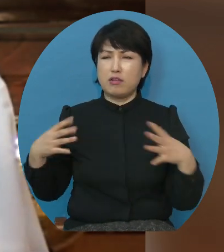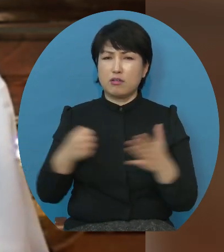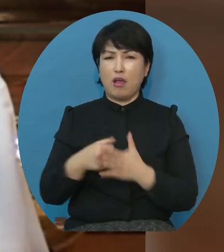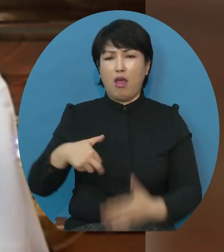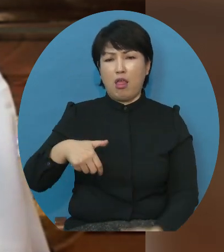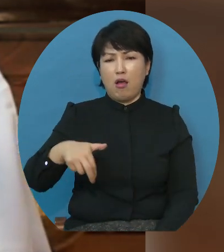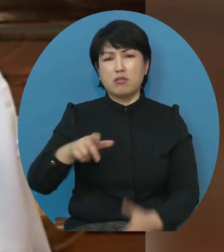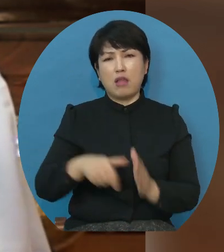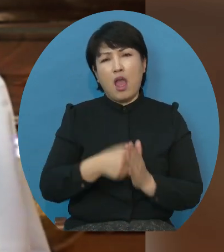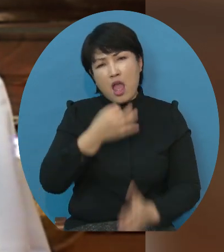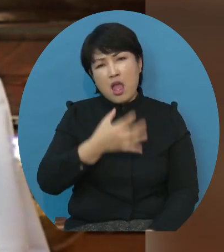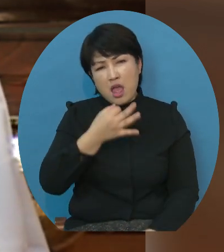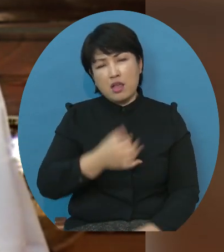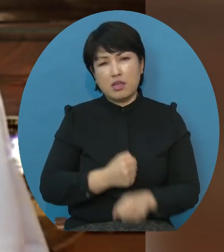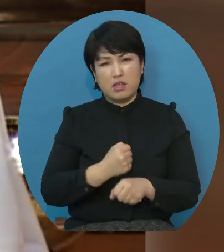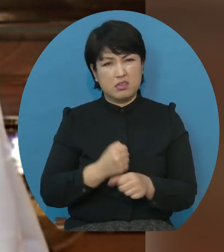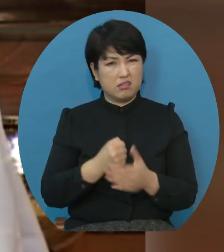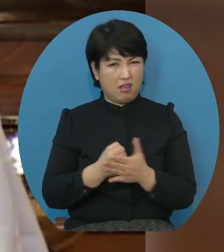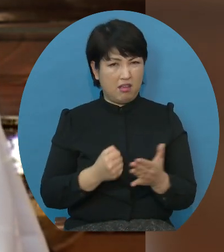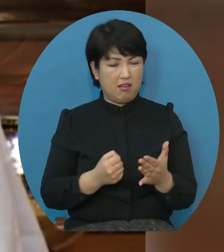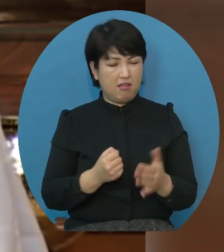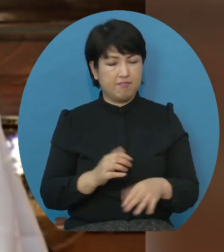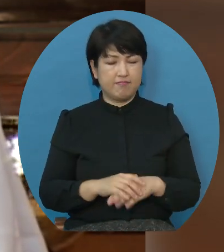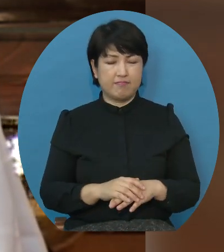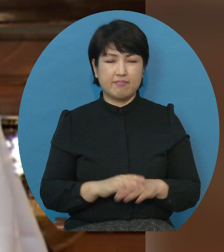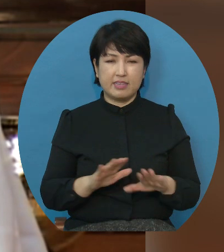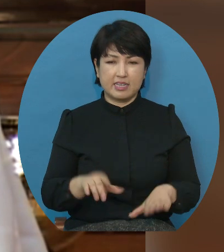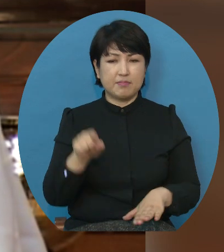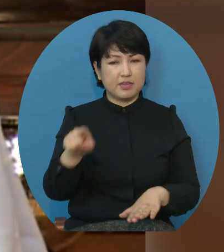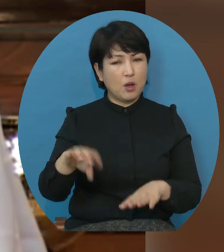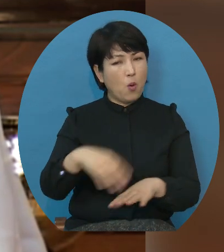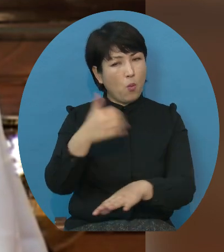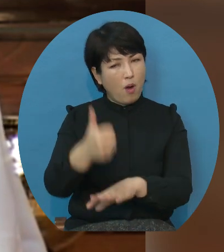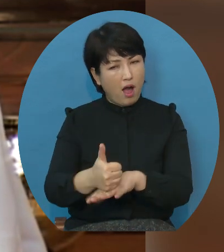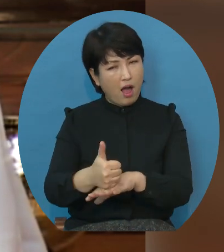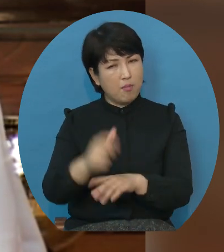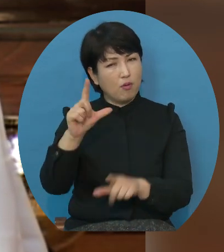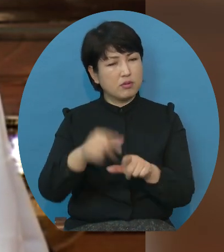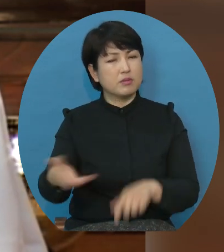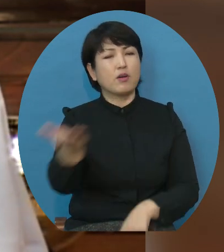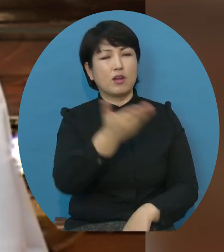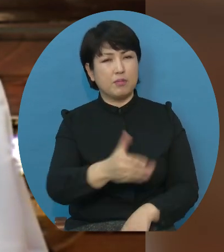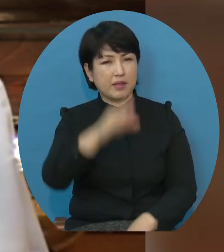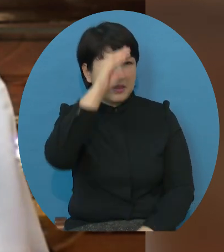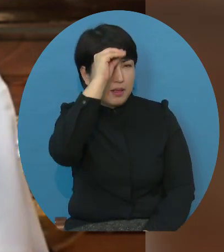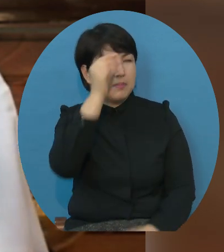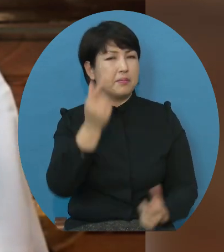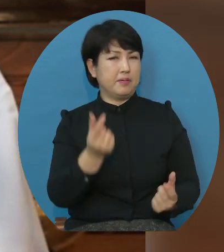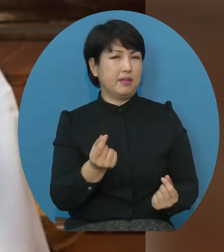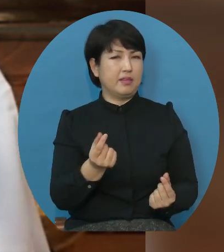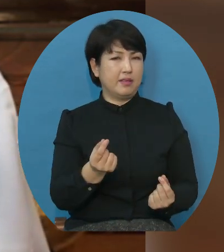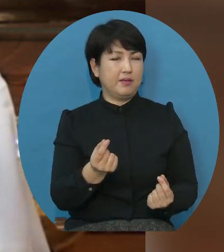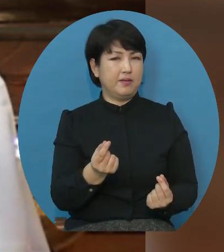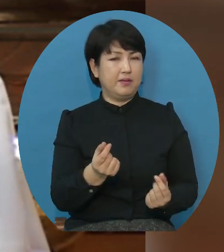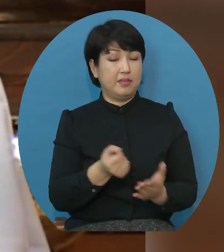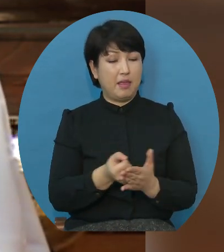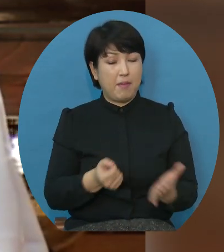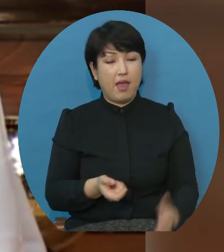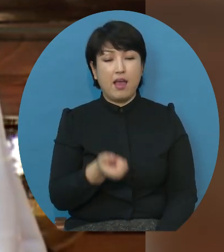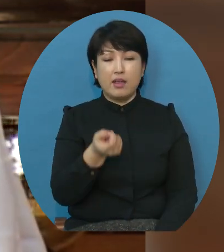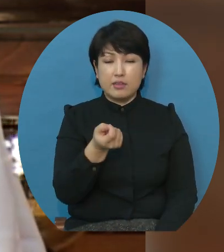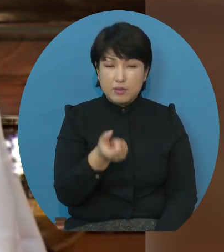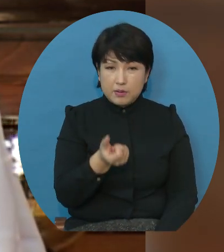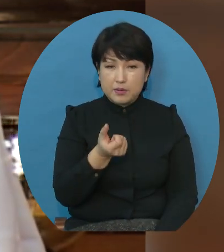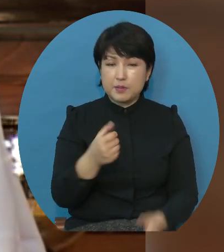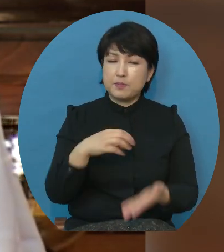않습니까 그래서 오늘 우리들은 2% 3 너지 다음을 좀 닮았다 이렇게 생각하셔야 됩니다 그래서 우리는